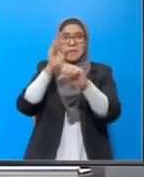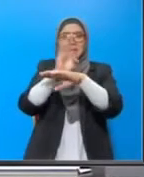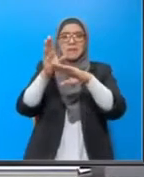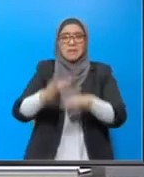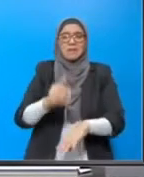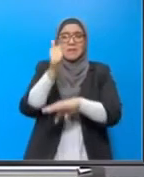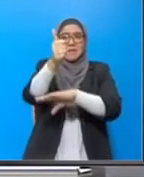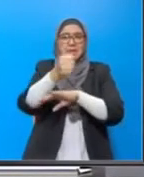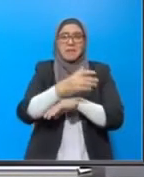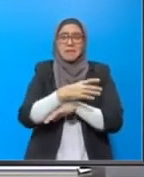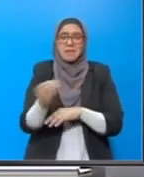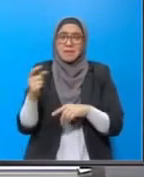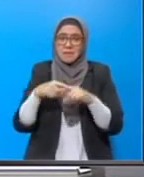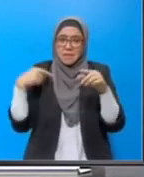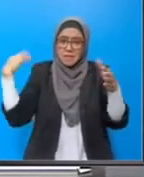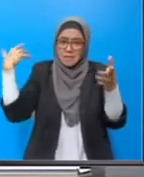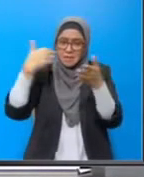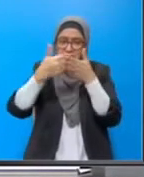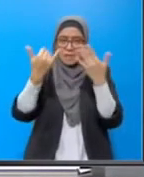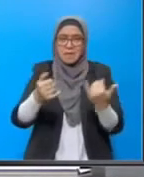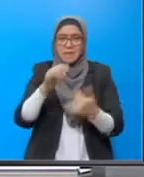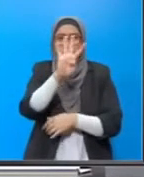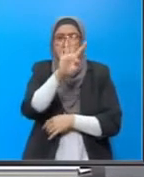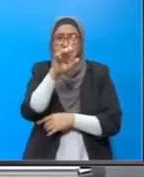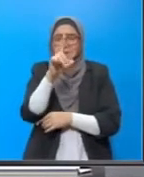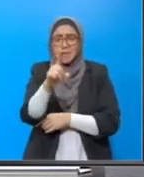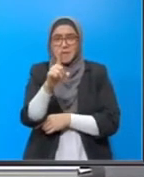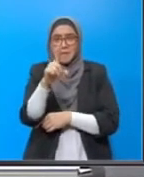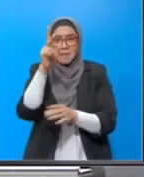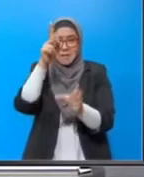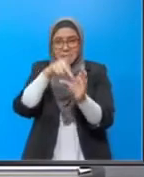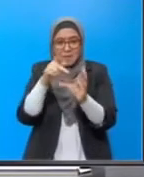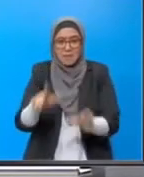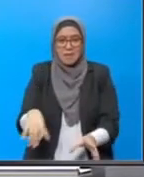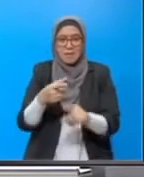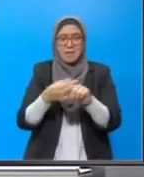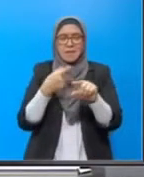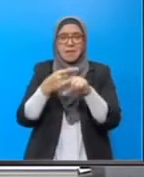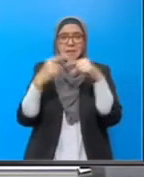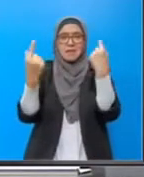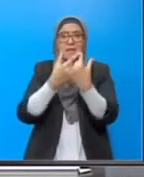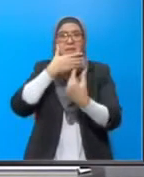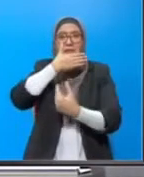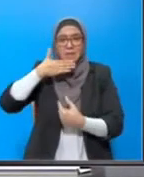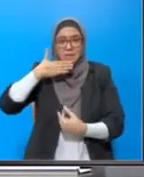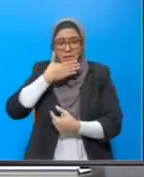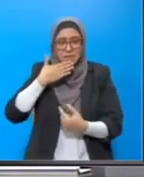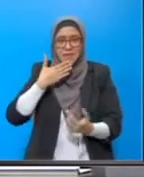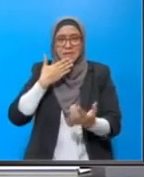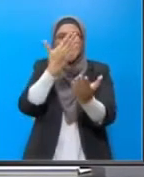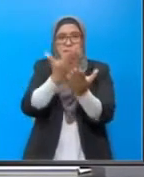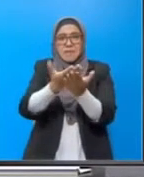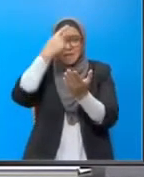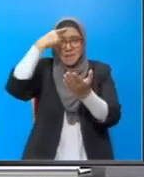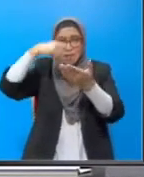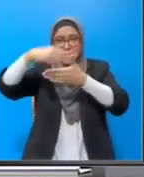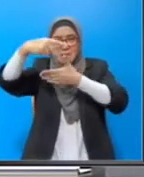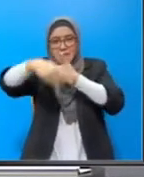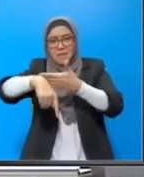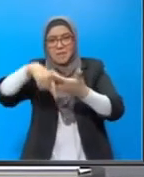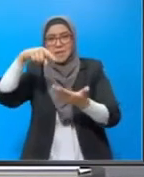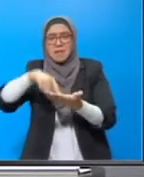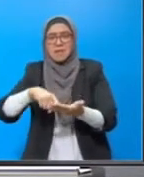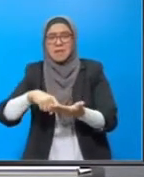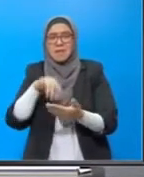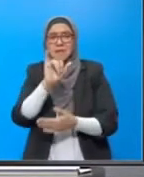kini seramai 41 penyertaan daripada golongan beliau telah ditawarkan untuk program ini tuh yang dipertua